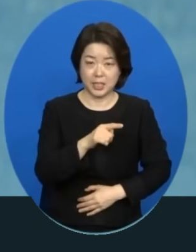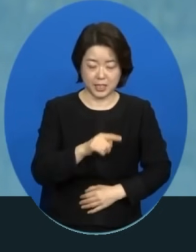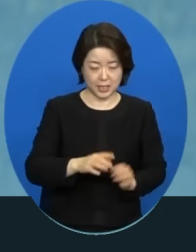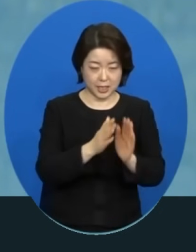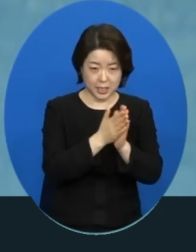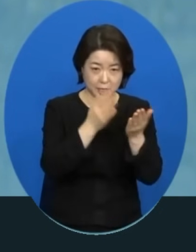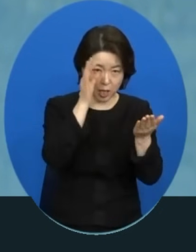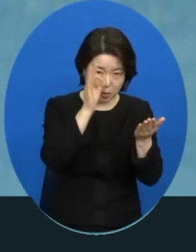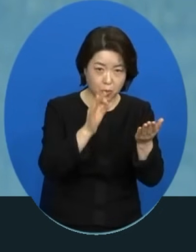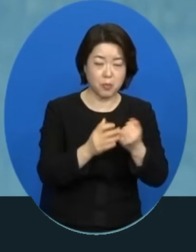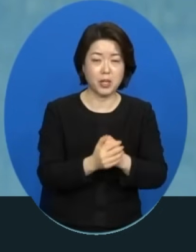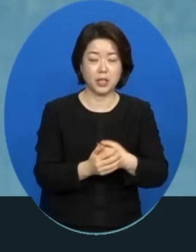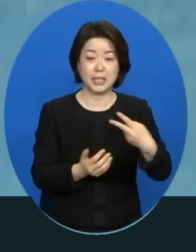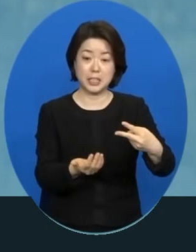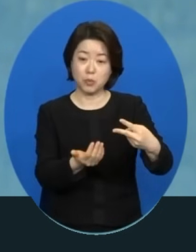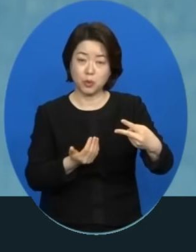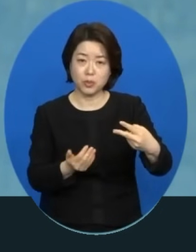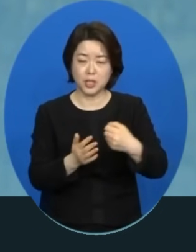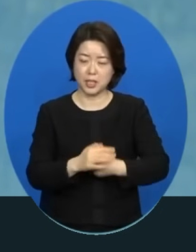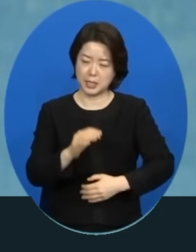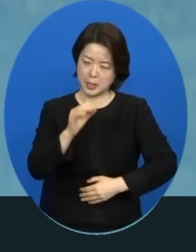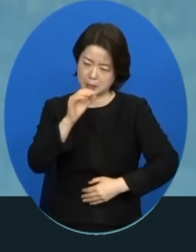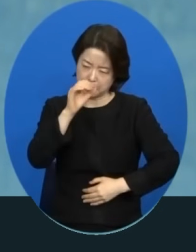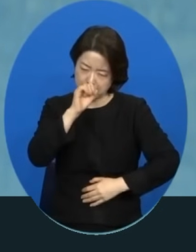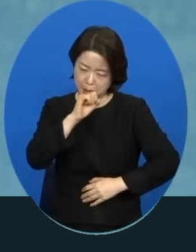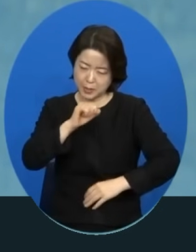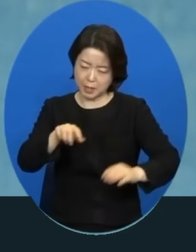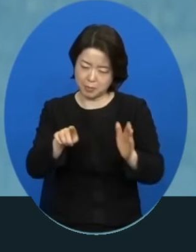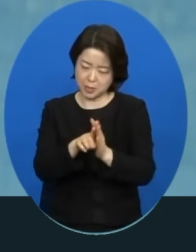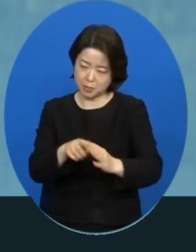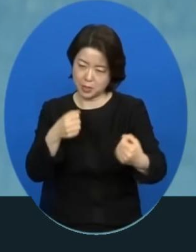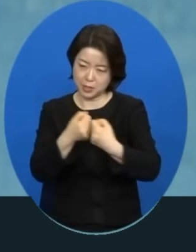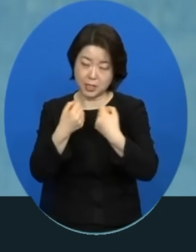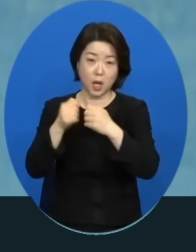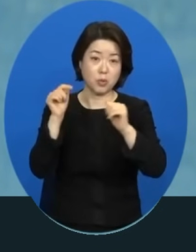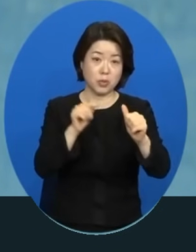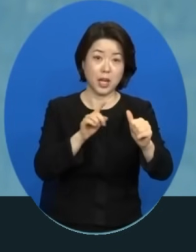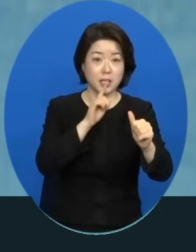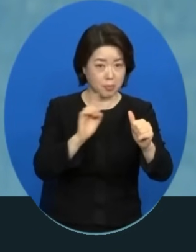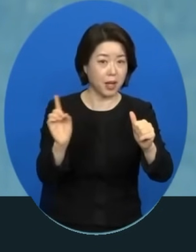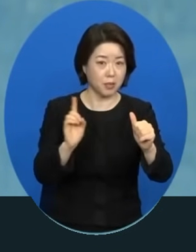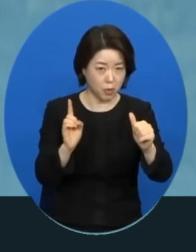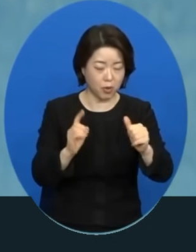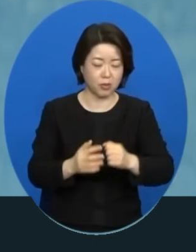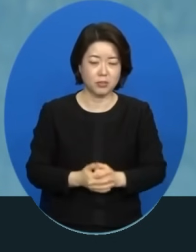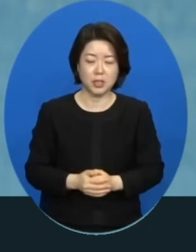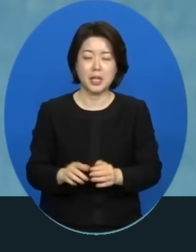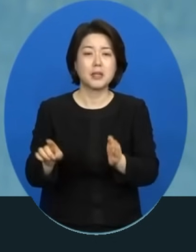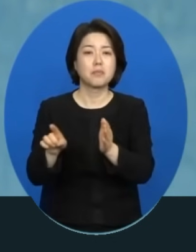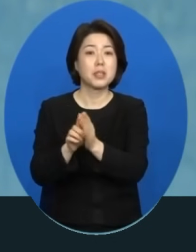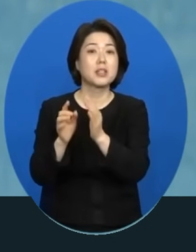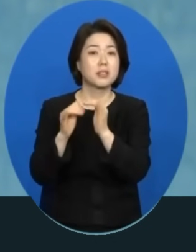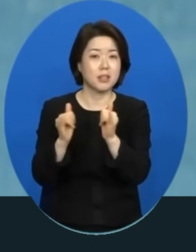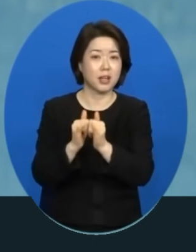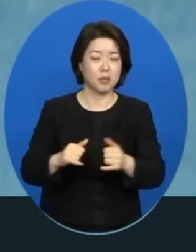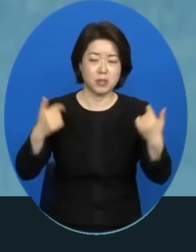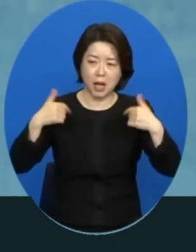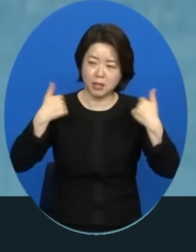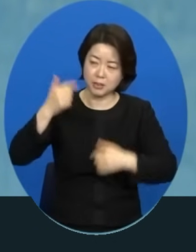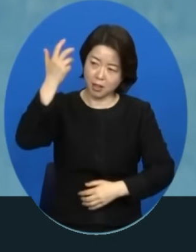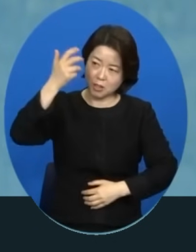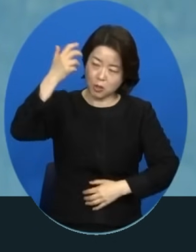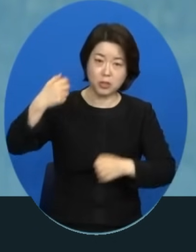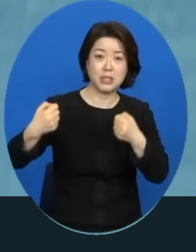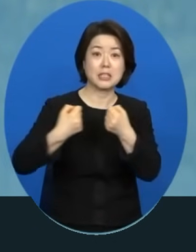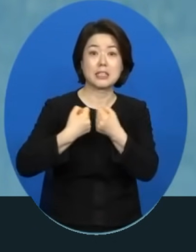믿음의 선한 싸움을 싸우라라고 하는 그 말씀을 가지고 무슨 얘기를 하냐면 신자는 늘 영적인 싸움을 해야 한다.